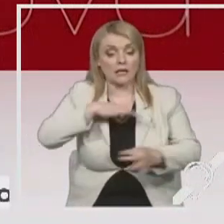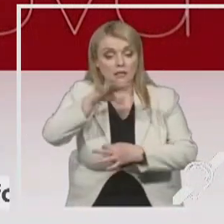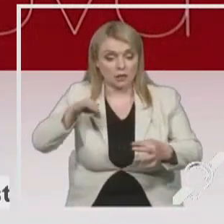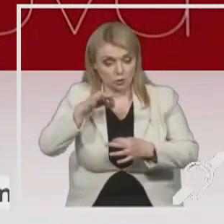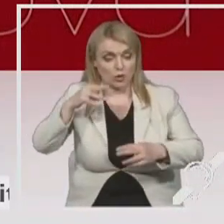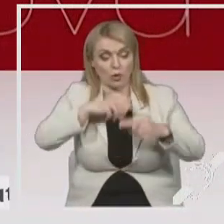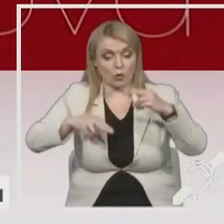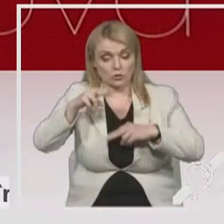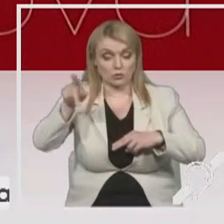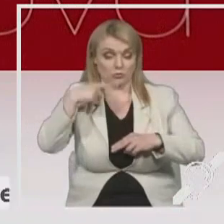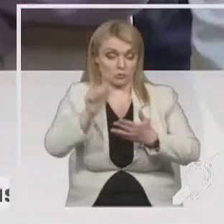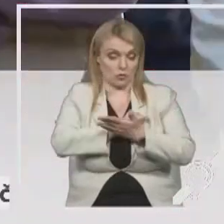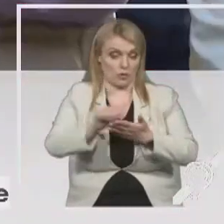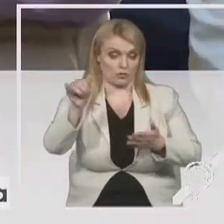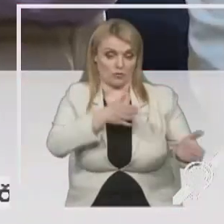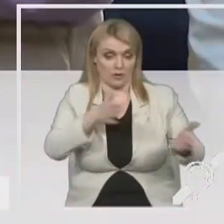că totul este legal.